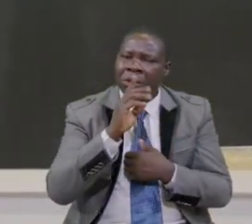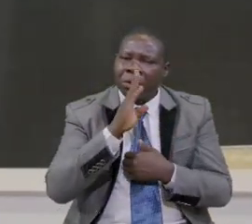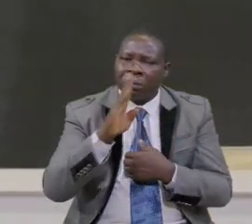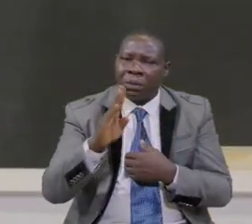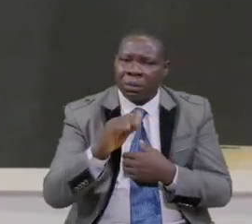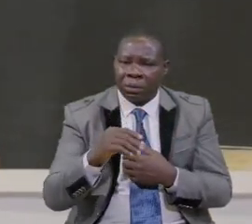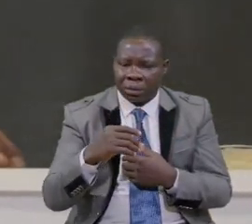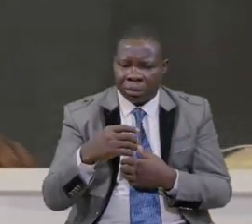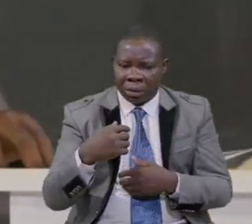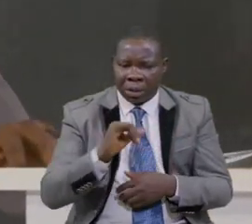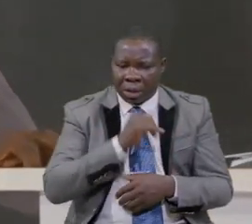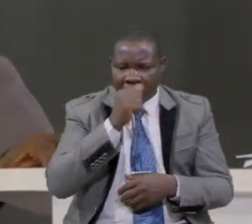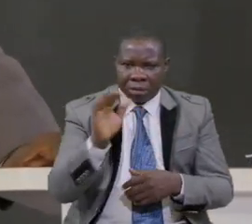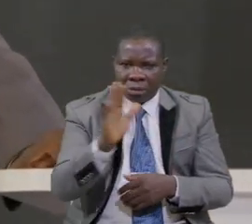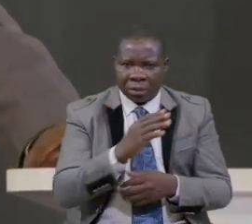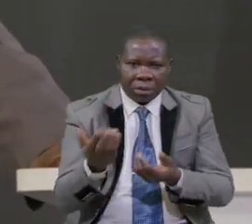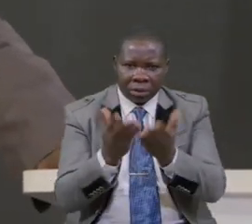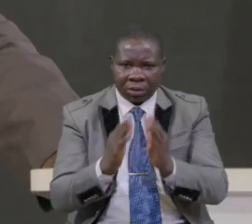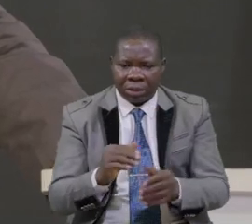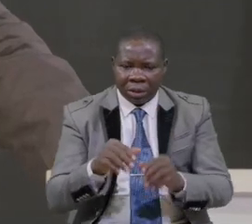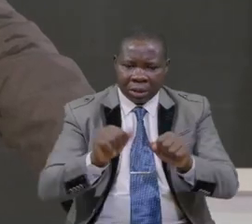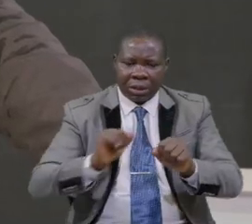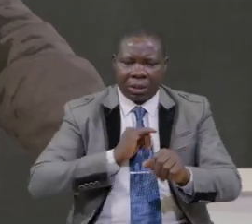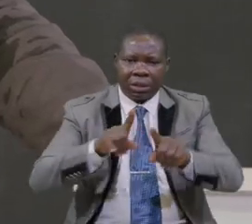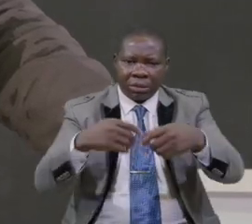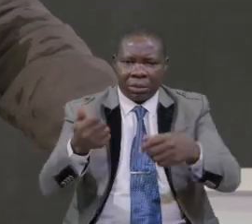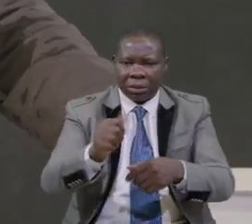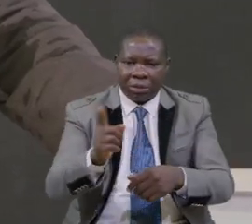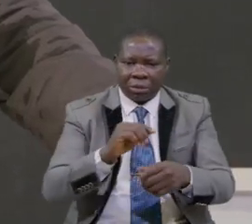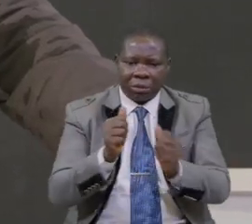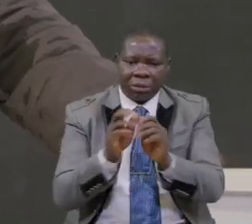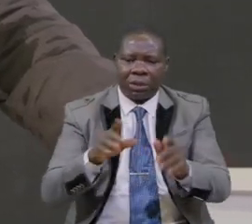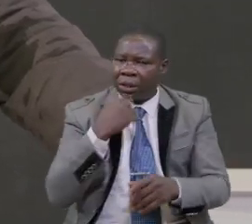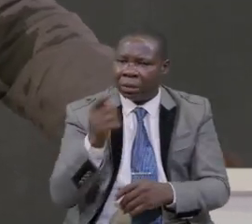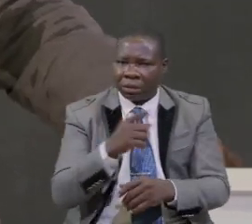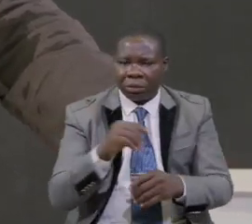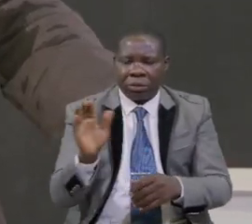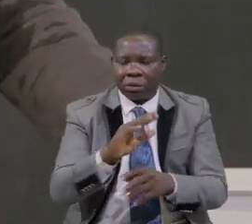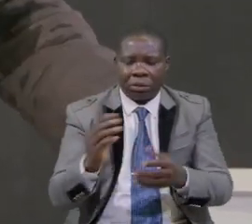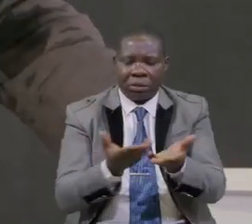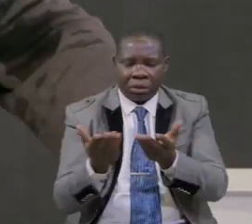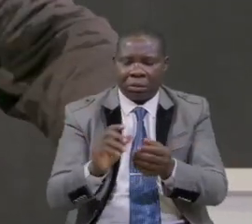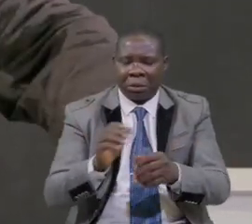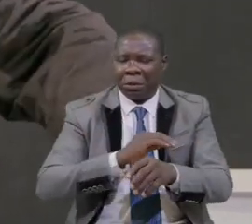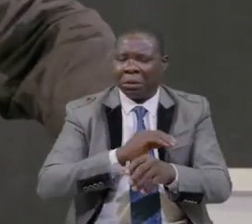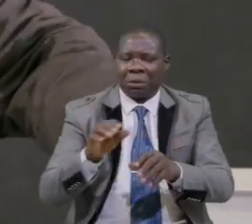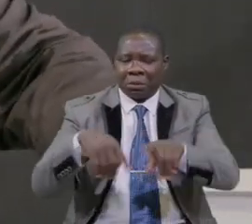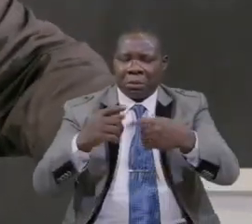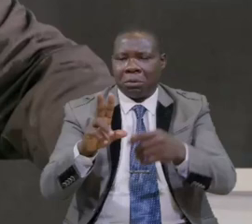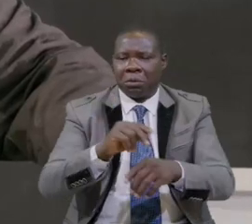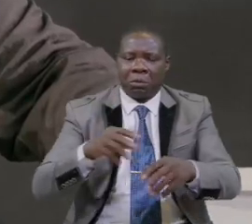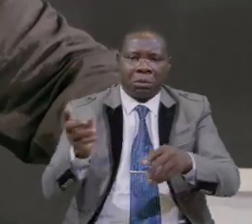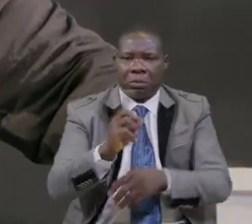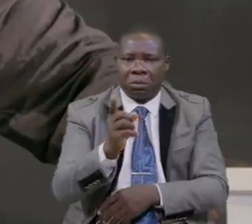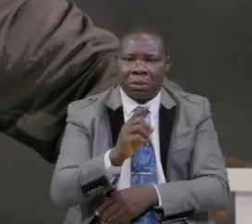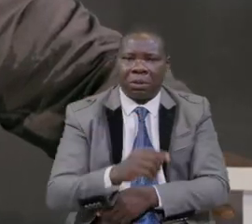ton serviteur, non? Est-ce que je peux aller sans te dire? Le serviteur est allé. Ah, est-ce que mon